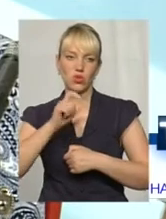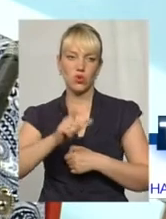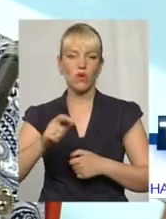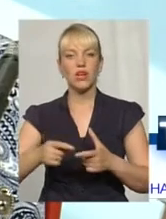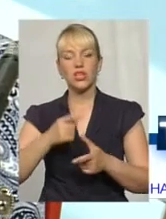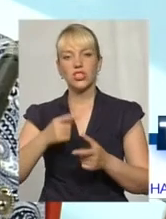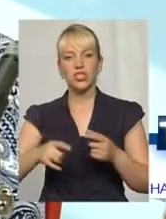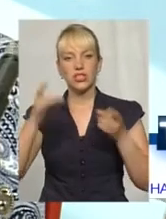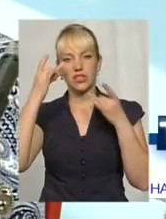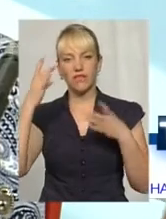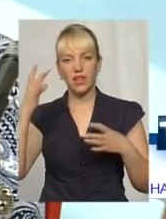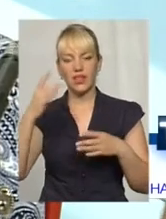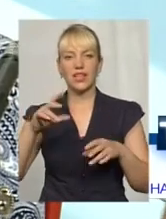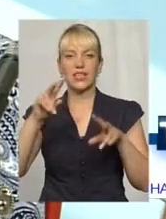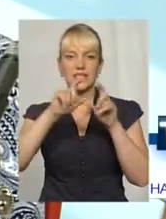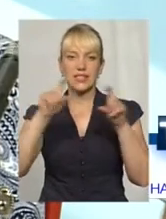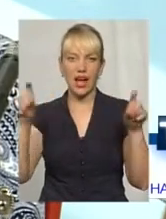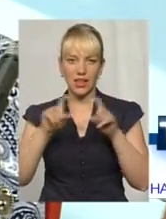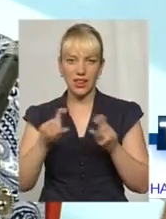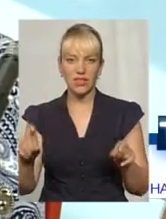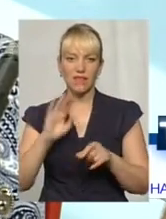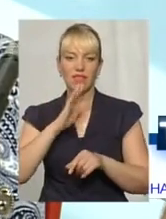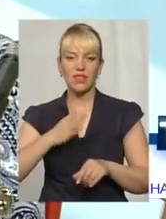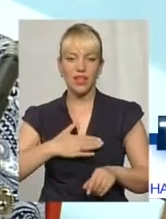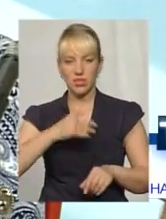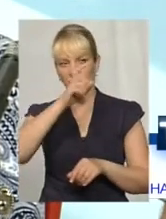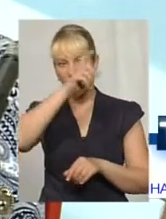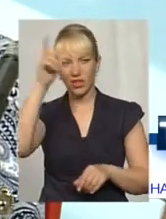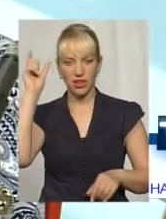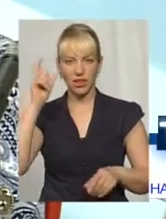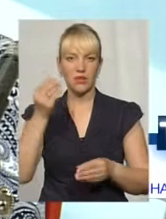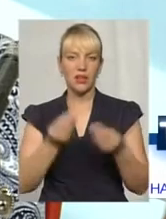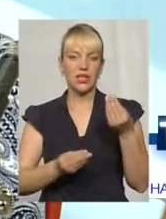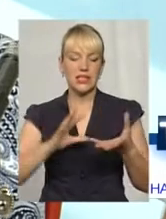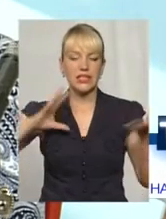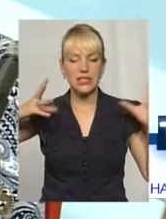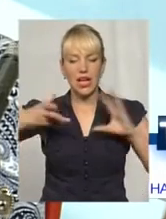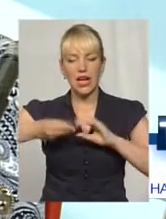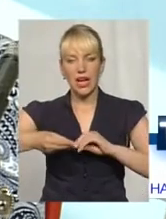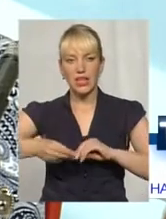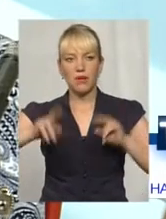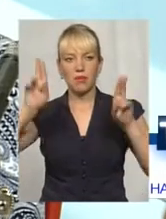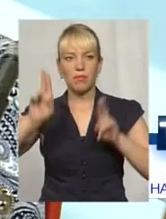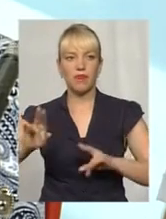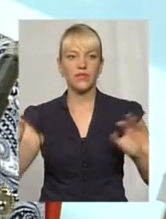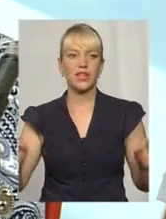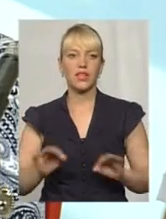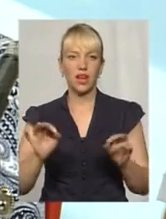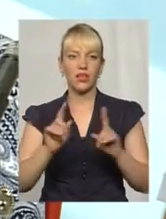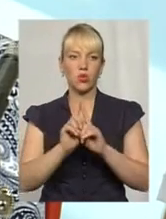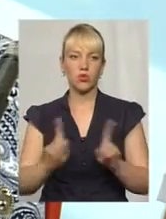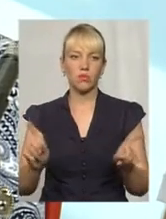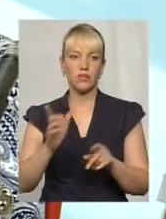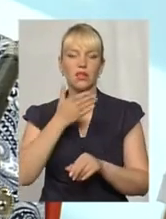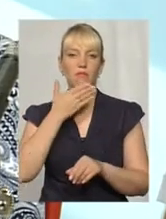цивільних закладів, наша академія грає за загальними правилами. Ніяких особливостей немає, тому що в цьому році